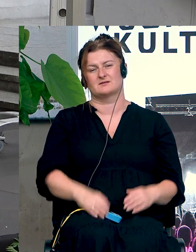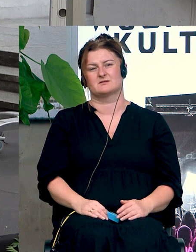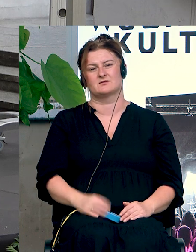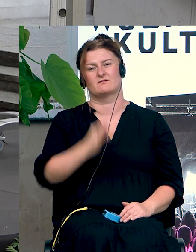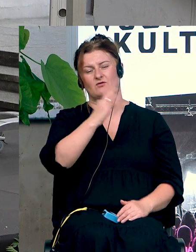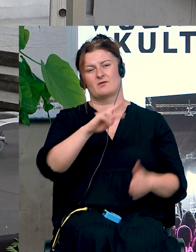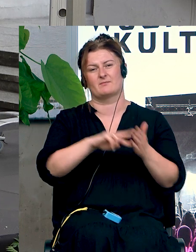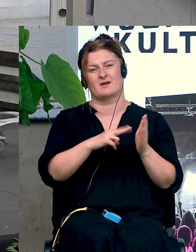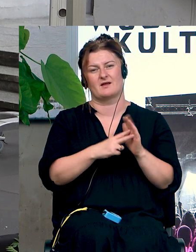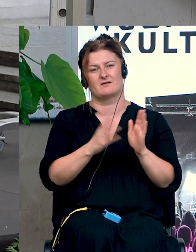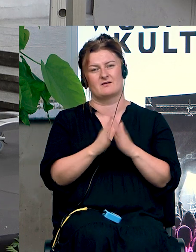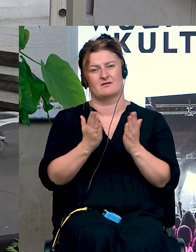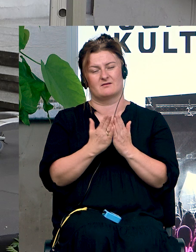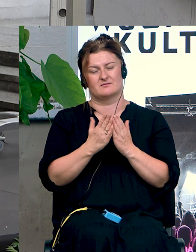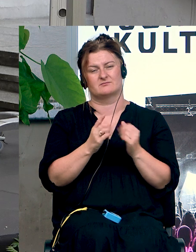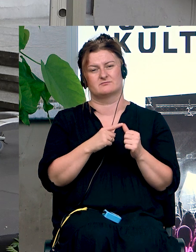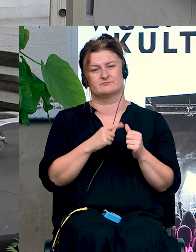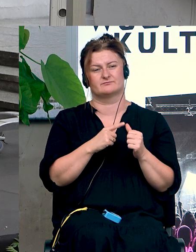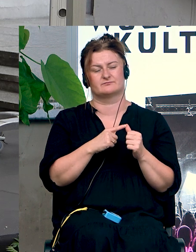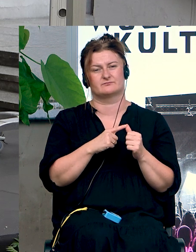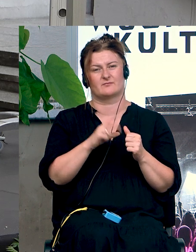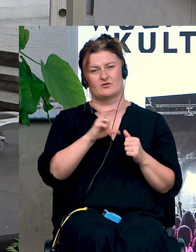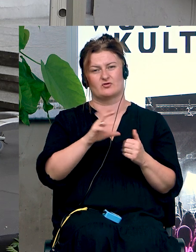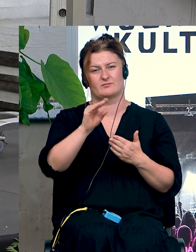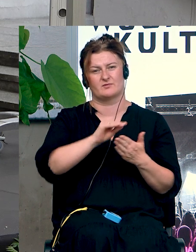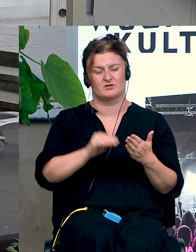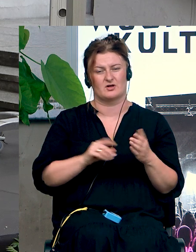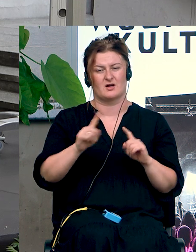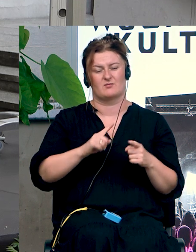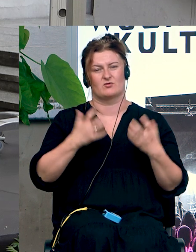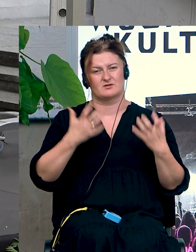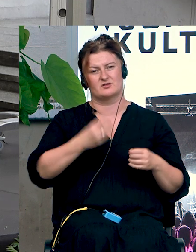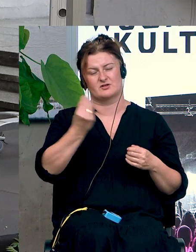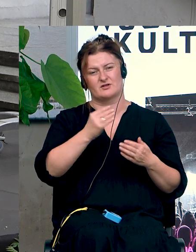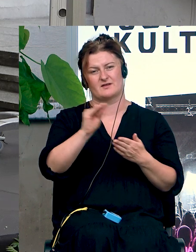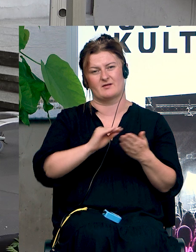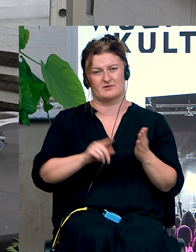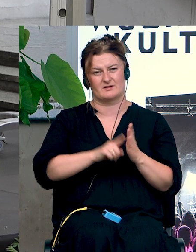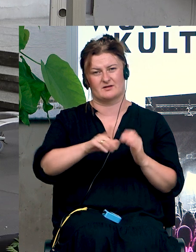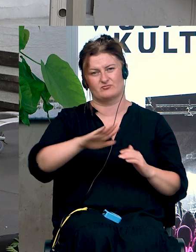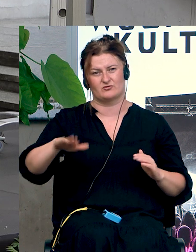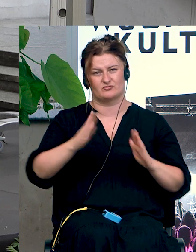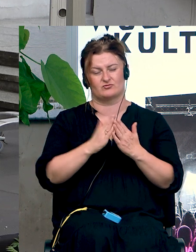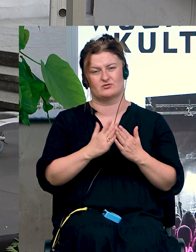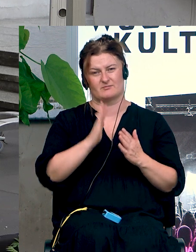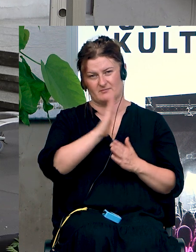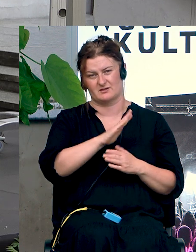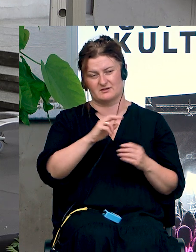twoje plany literackie. Znaczy, po pierwsze, czy piszesz albo chcesz jeszcze napisać jakąś książkę dla dzieci? Masz